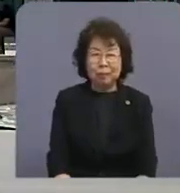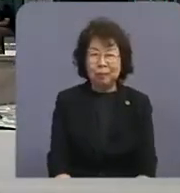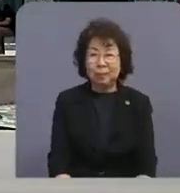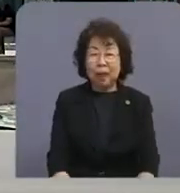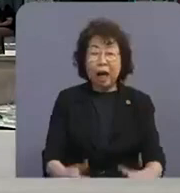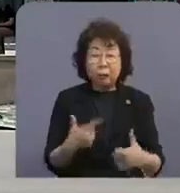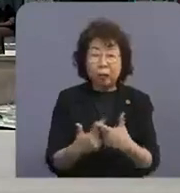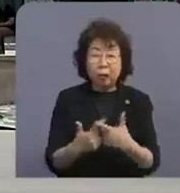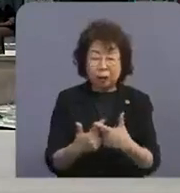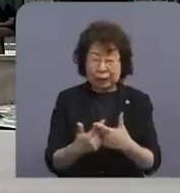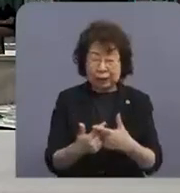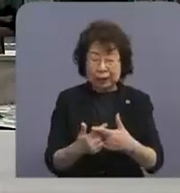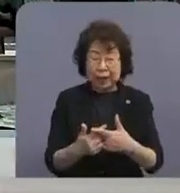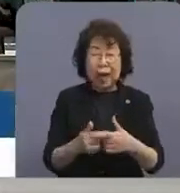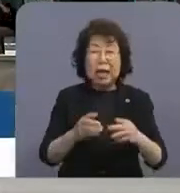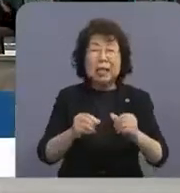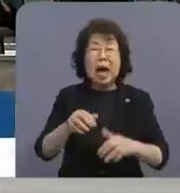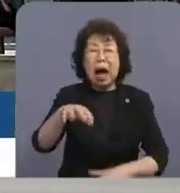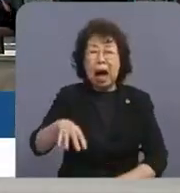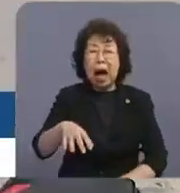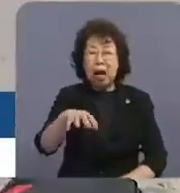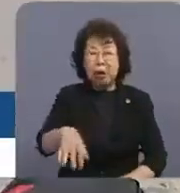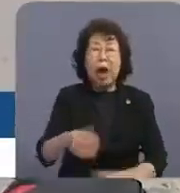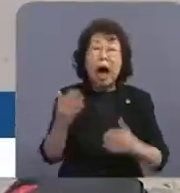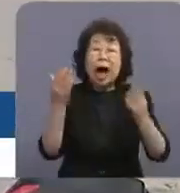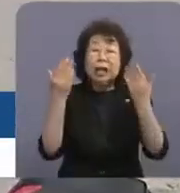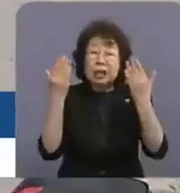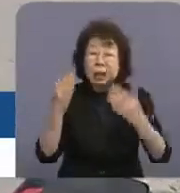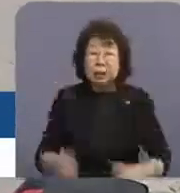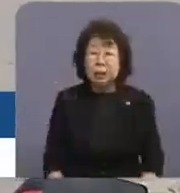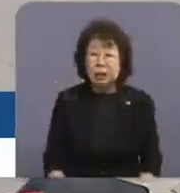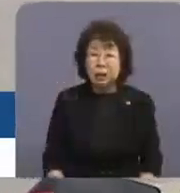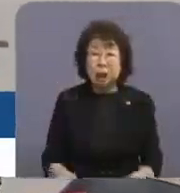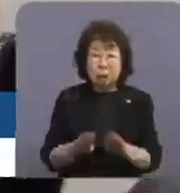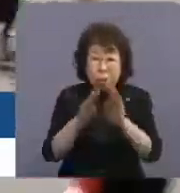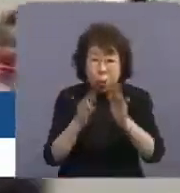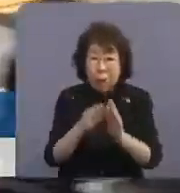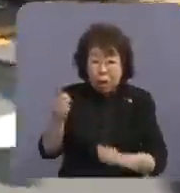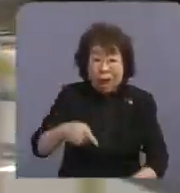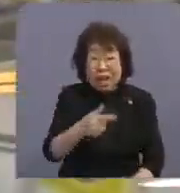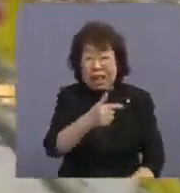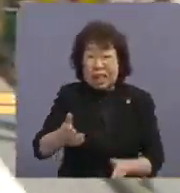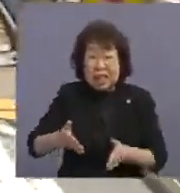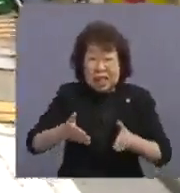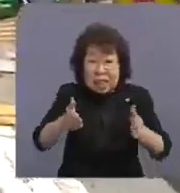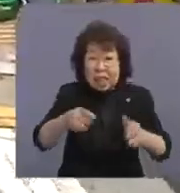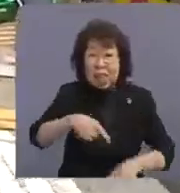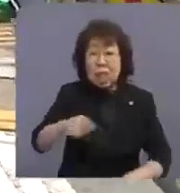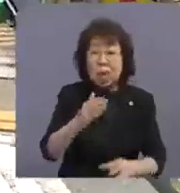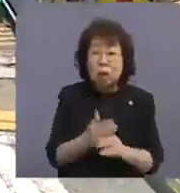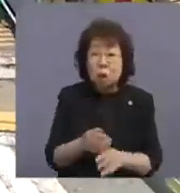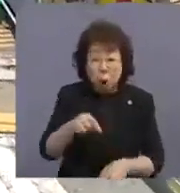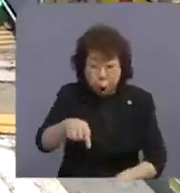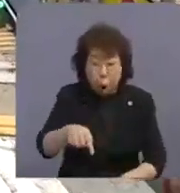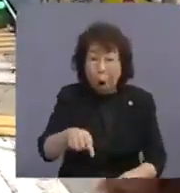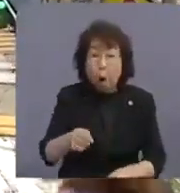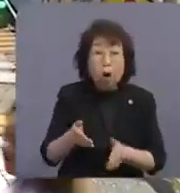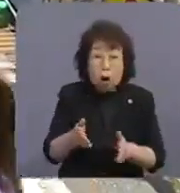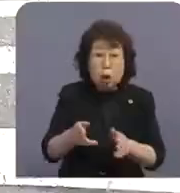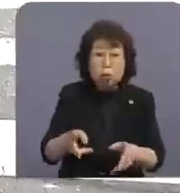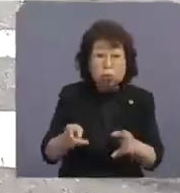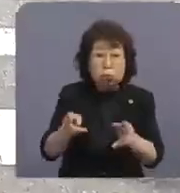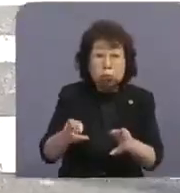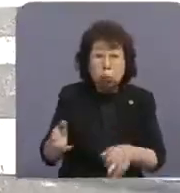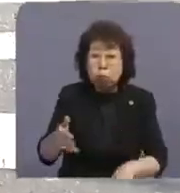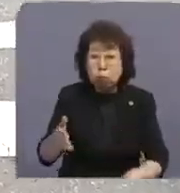부산 사하구의 한 초등학교 통학로입니다. 교문을 빠져나와 큰 길로 향하는 인도가 횡단보도 앞에서 끊어져